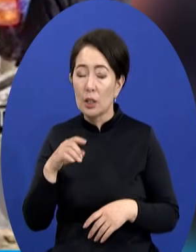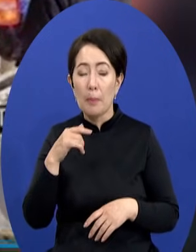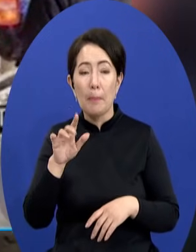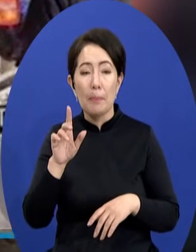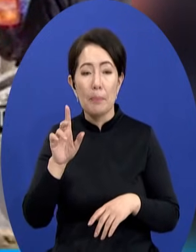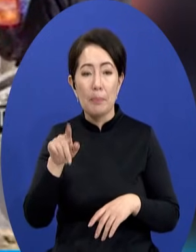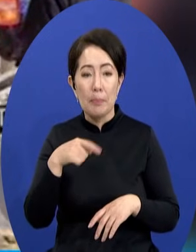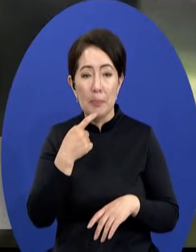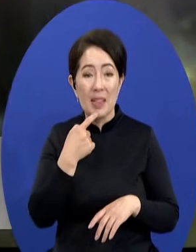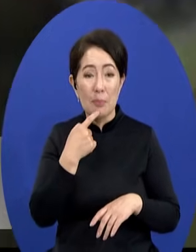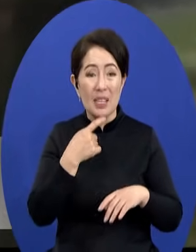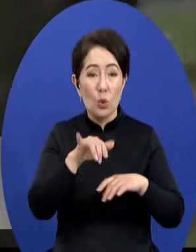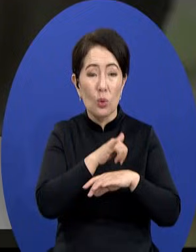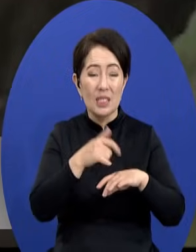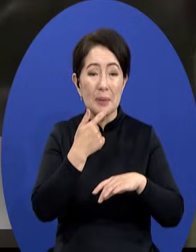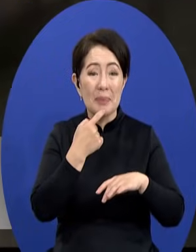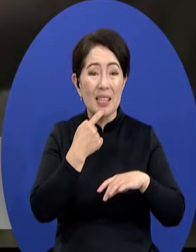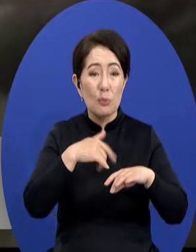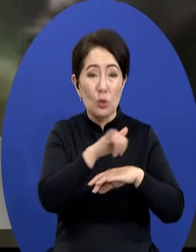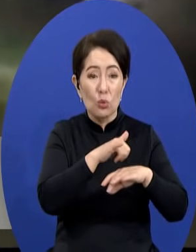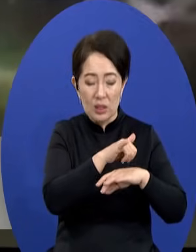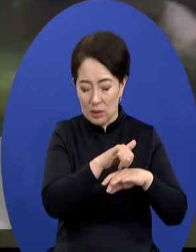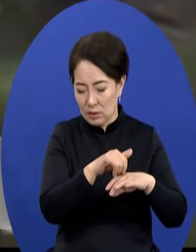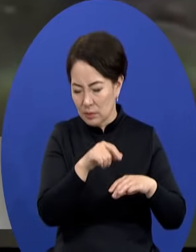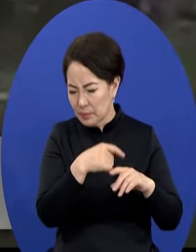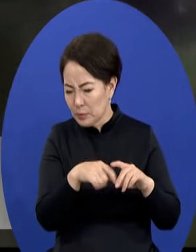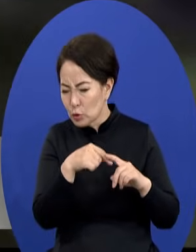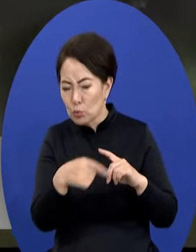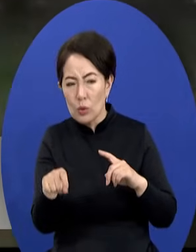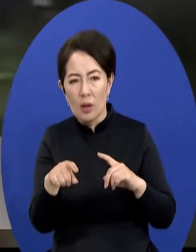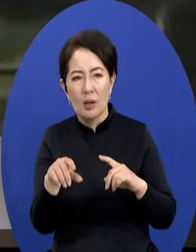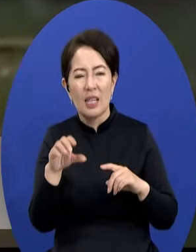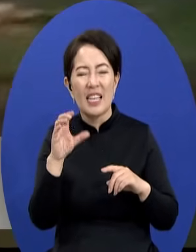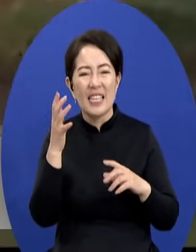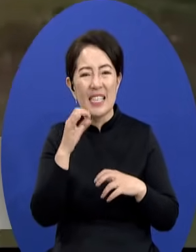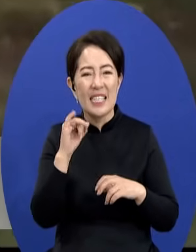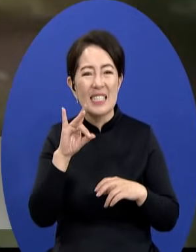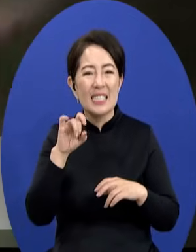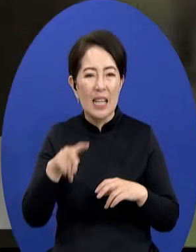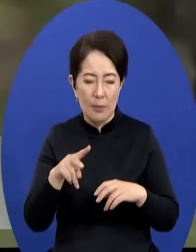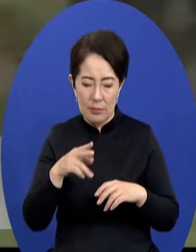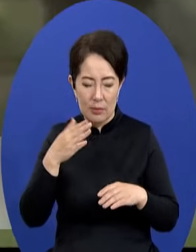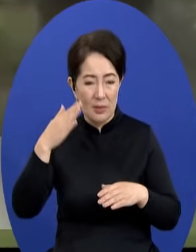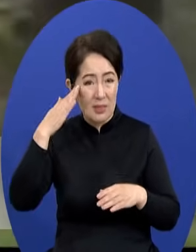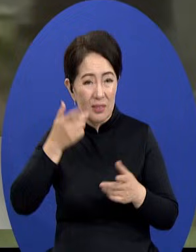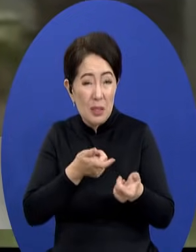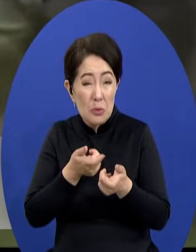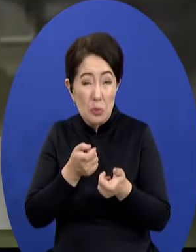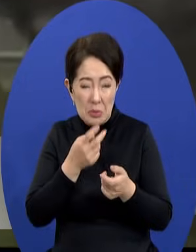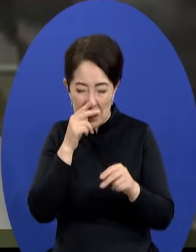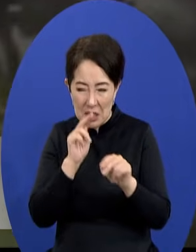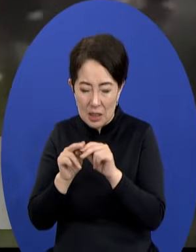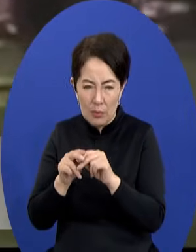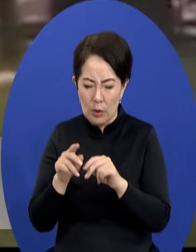улсын Жоло болон ойролцоох арлууд исламын Абу Сайф гэх зэвсэгт бүлэглэлийн хяналтанд бол байдаг юм байна. Энэхүү орон